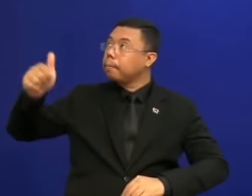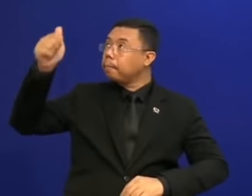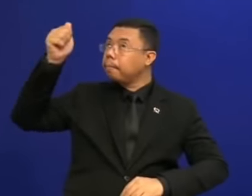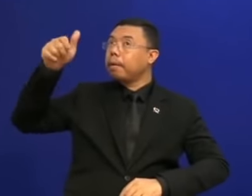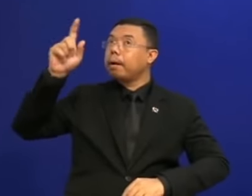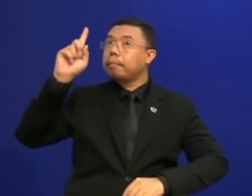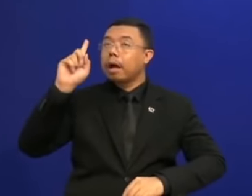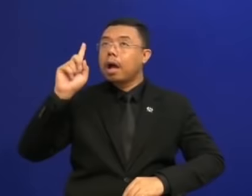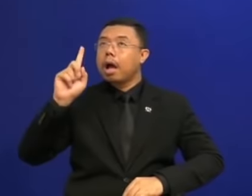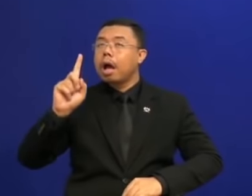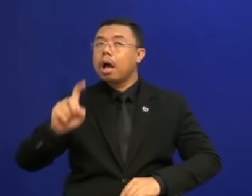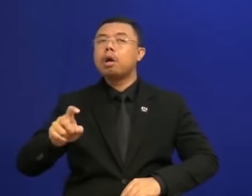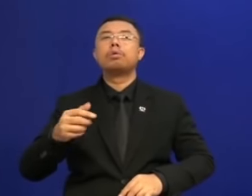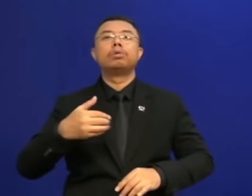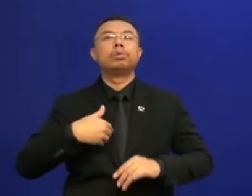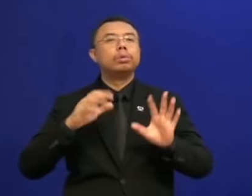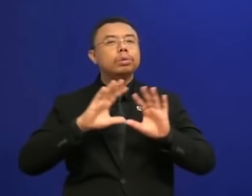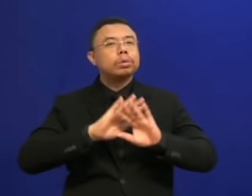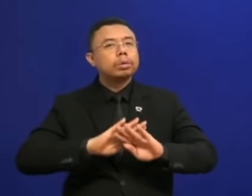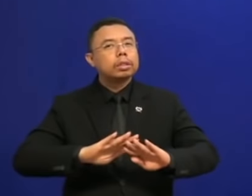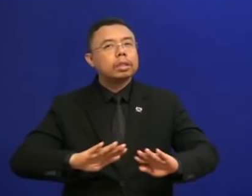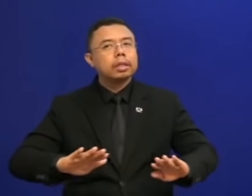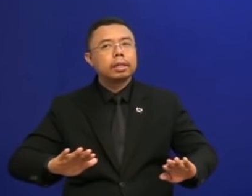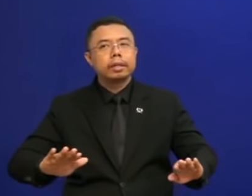Pekerjaan Bapa harus